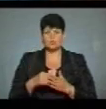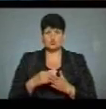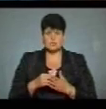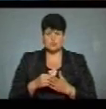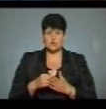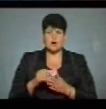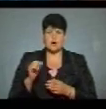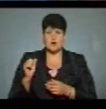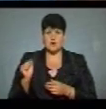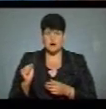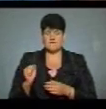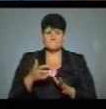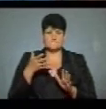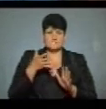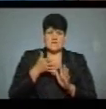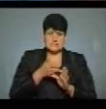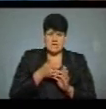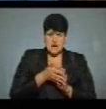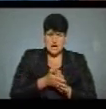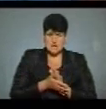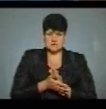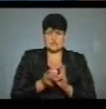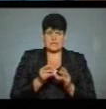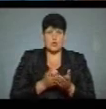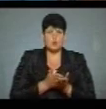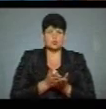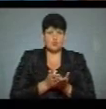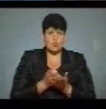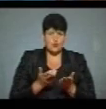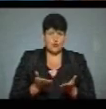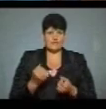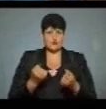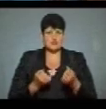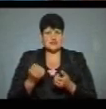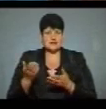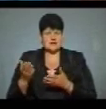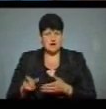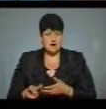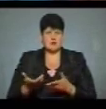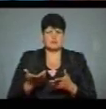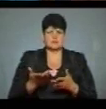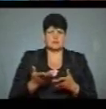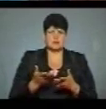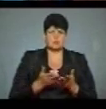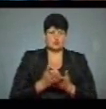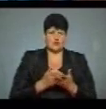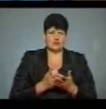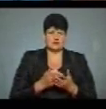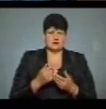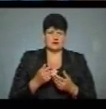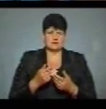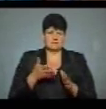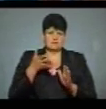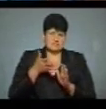а витрати на, скажімо, на обслуговування, на водія, на обслуговування автомобіля,